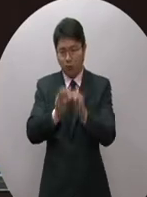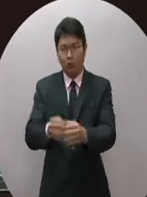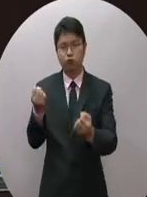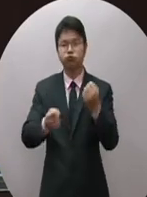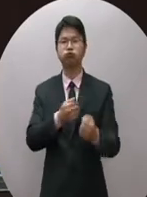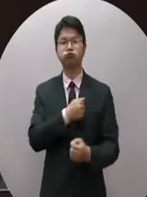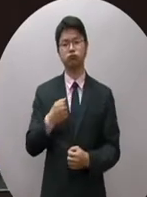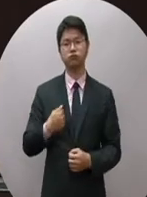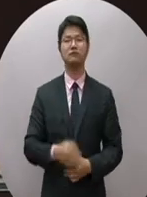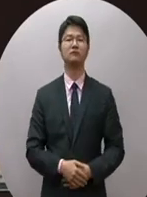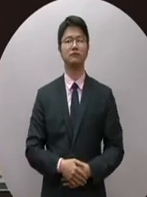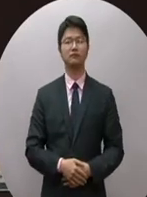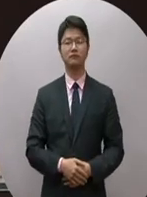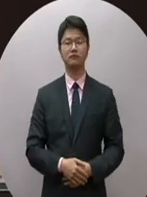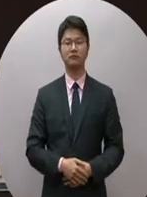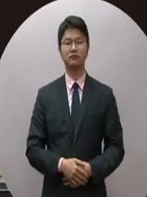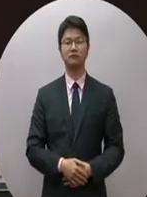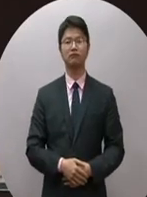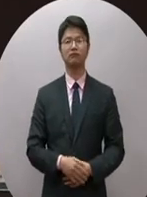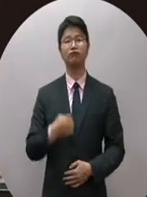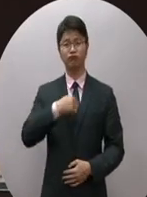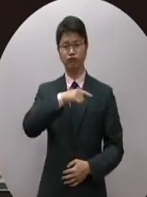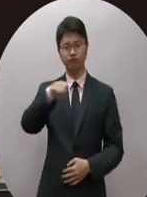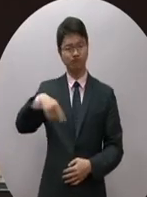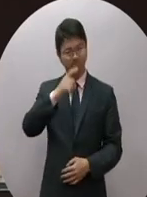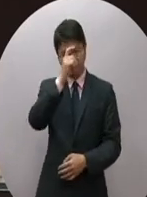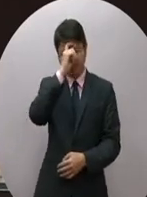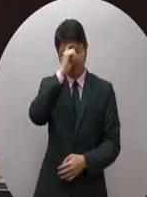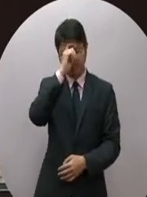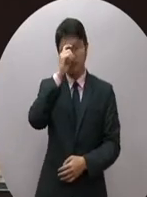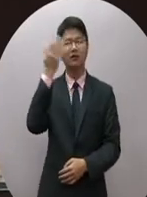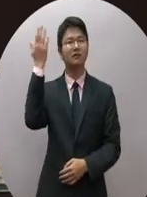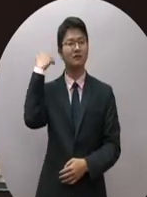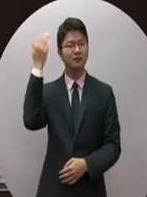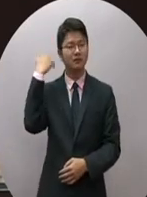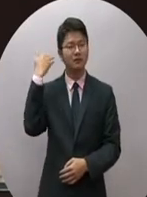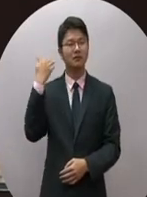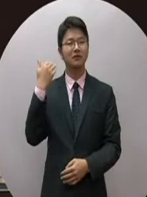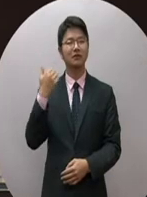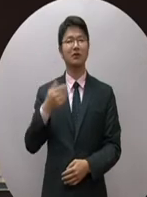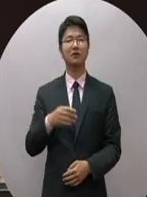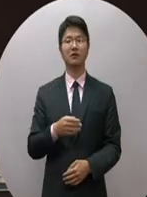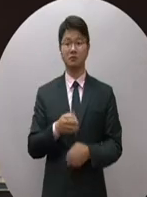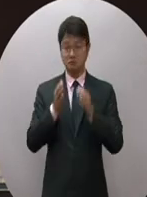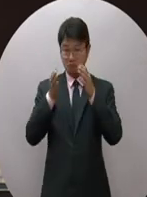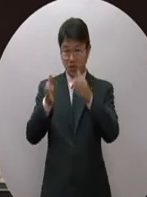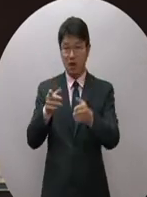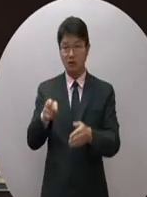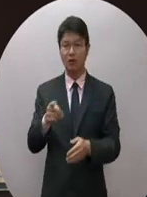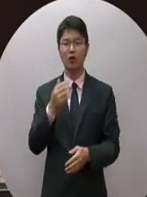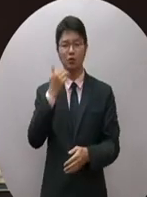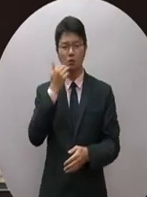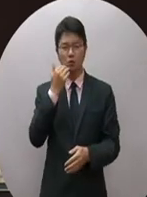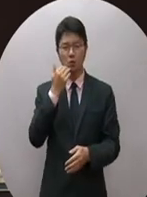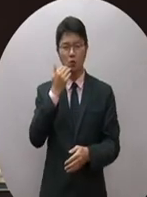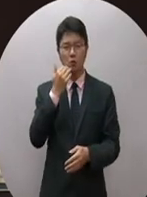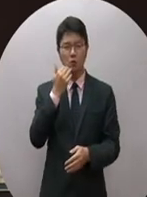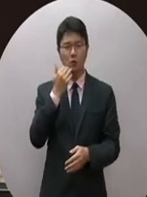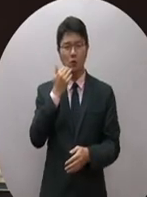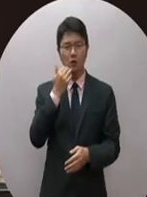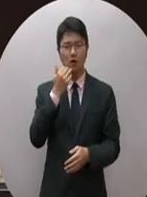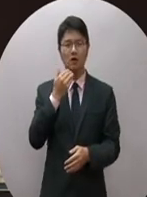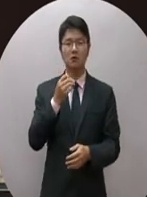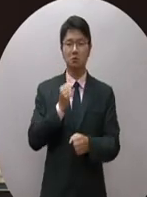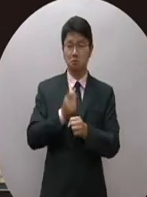们都希望过去在执行上如果有没有做到偏